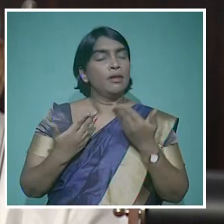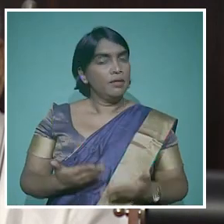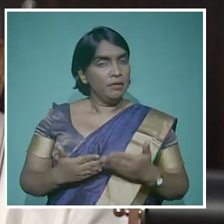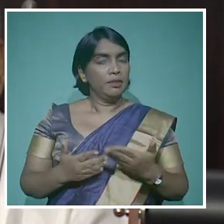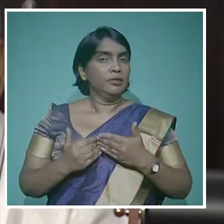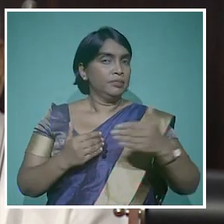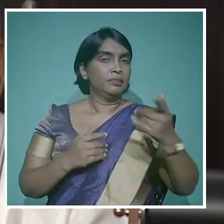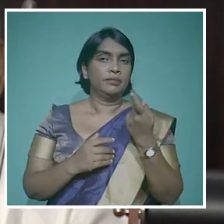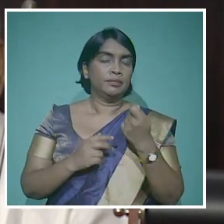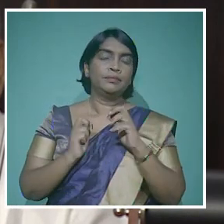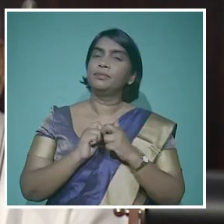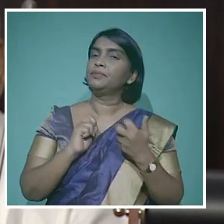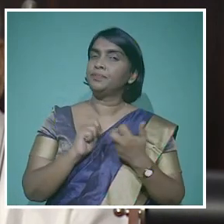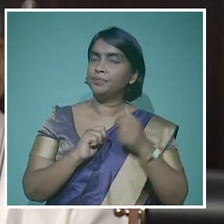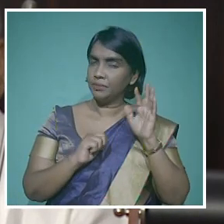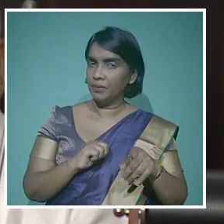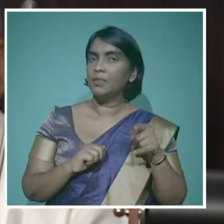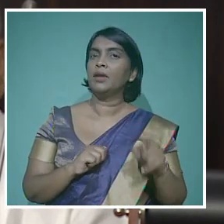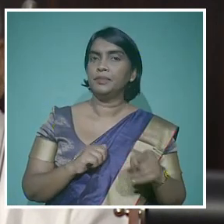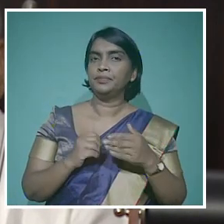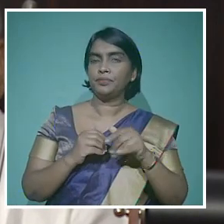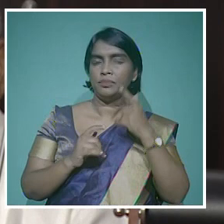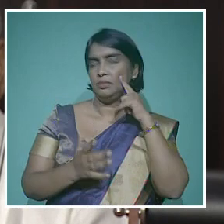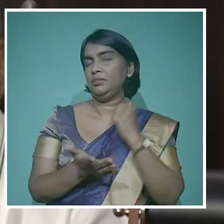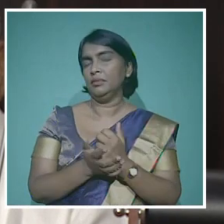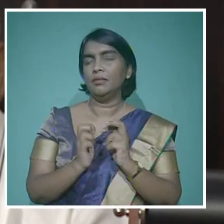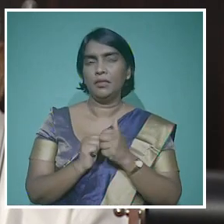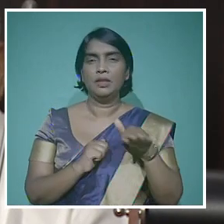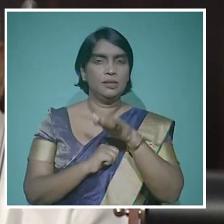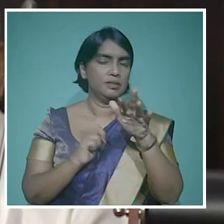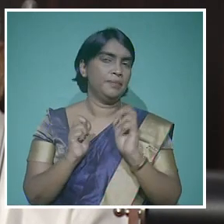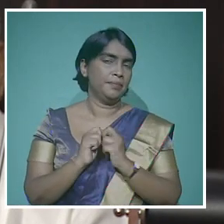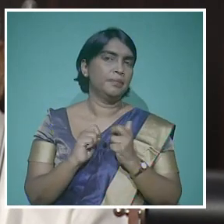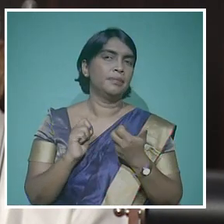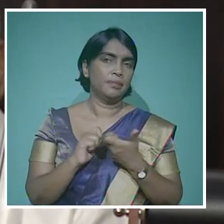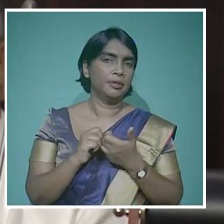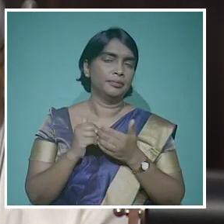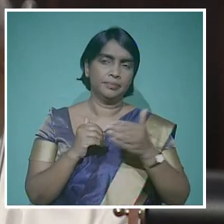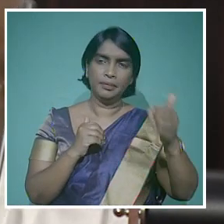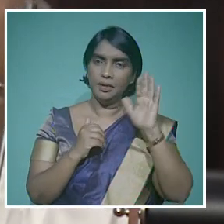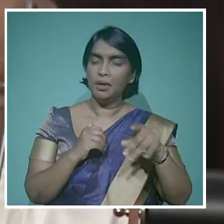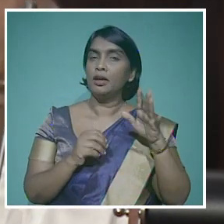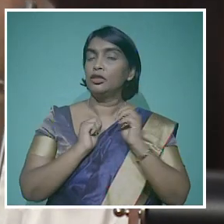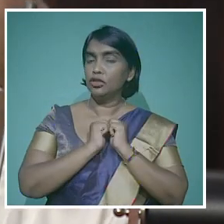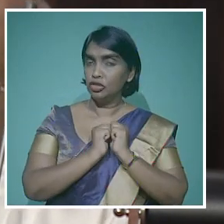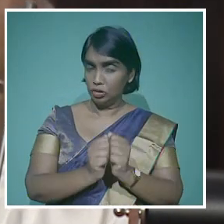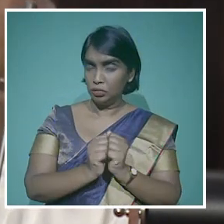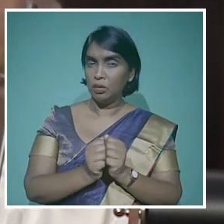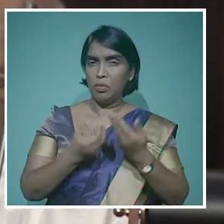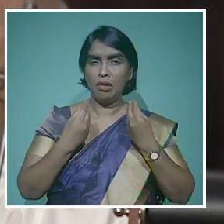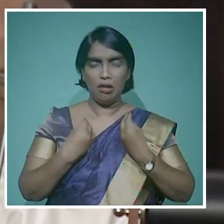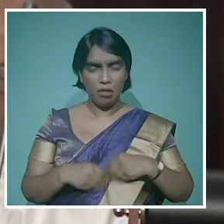වර්තමානයේ පවතින ආර්ථික අර්බුදයත් සමග මෙය ඉතා සංකීර්ණ සමාජ ගැටලුවකට යොමු වී ඇති බැවින් රැකියාව